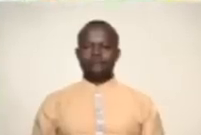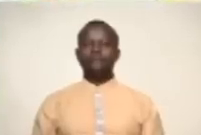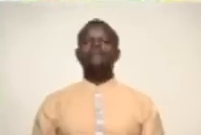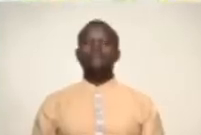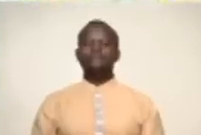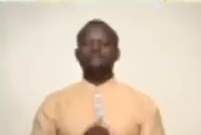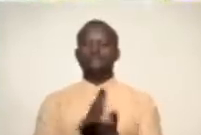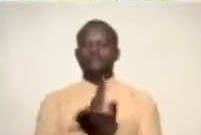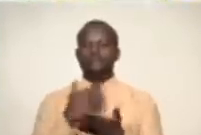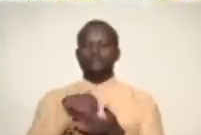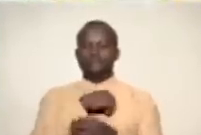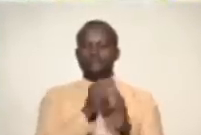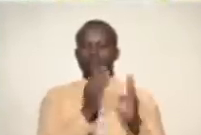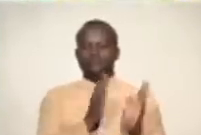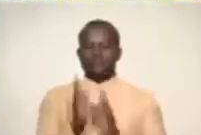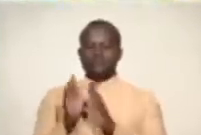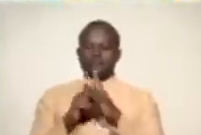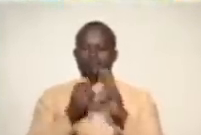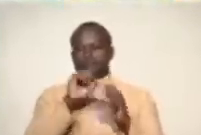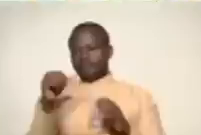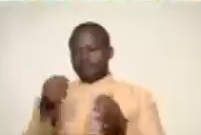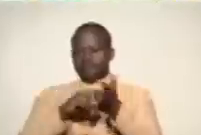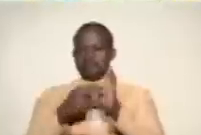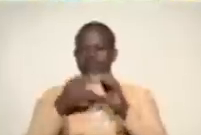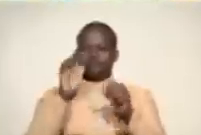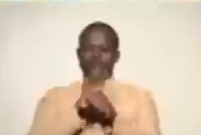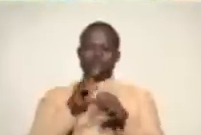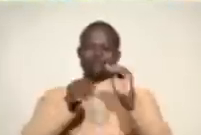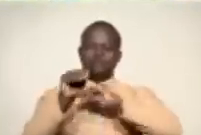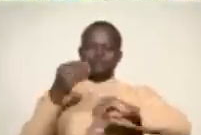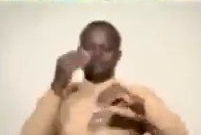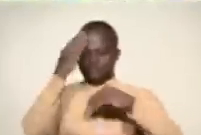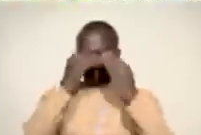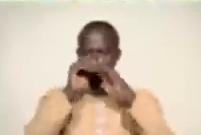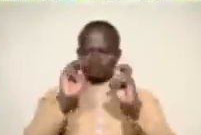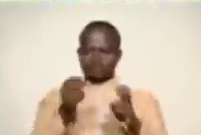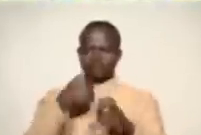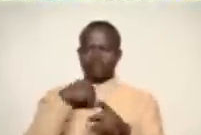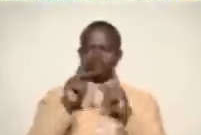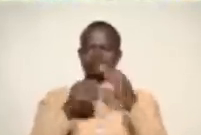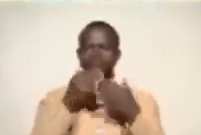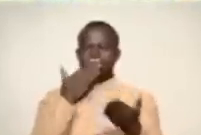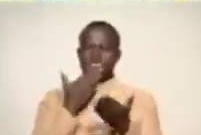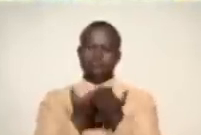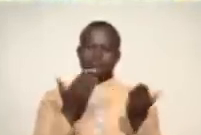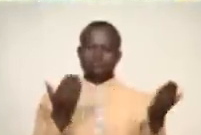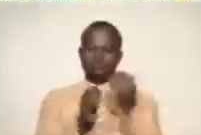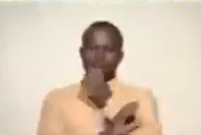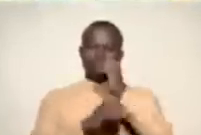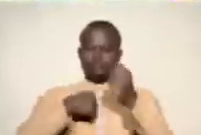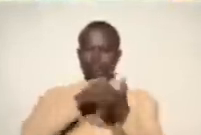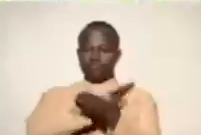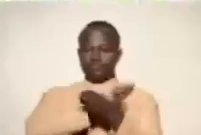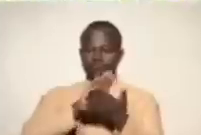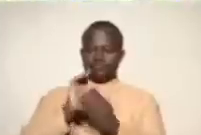mu byukuri turateganya gutangiza n'indi mishinga myinshi y'ubucuruzi bitewe n'uko mufite abantu beza. Igihugu gifite